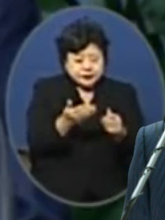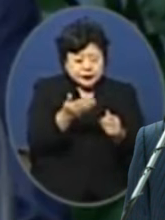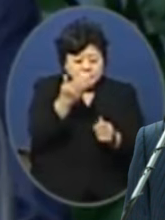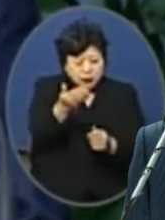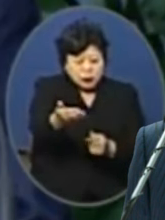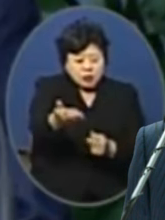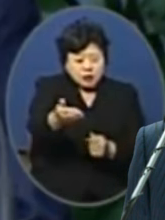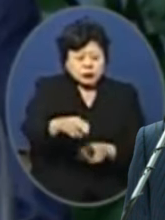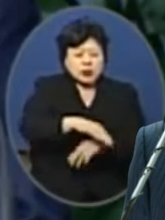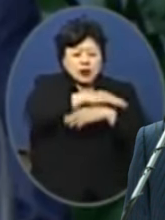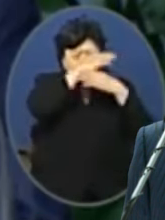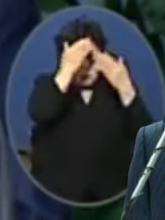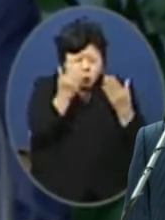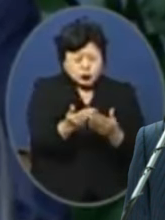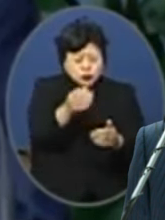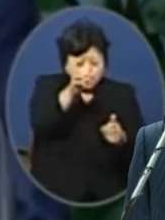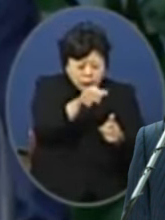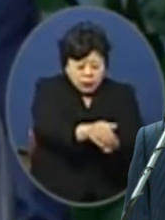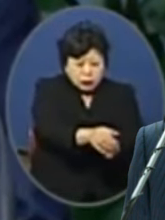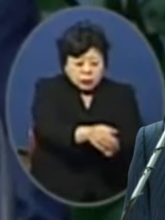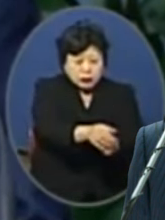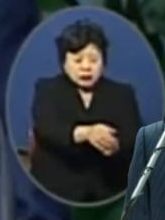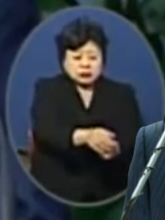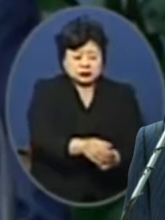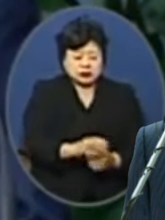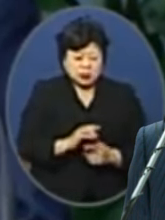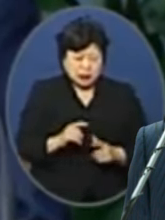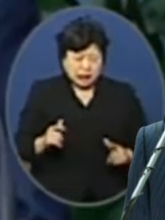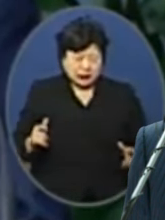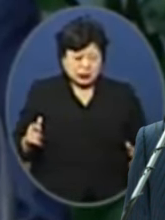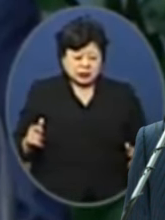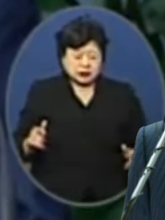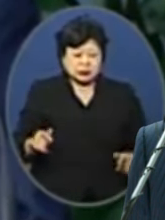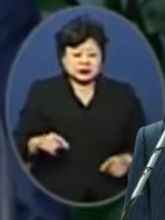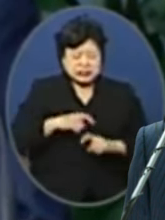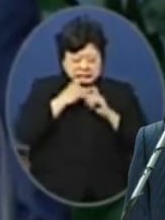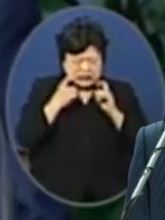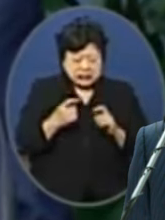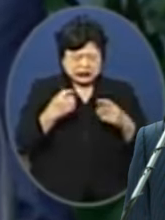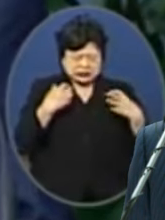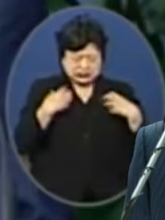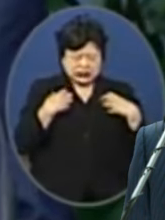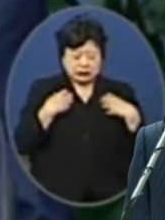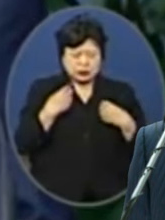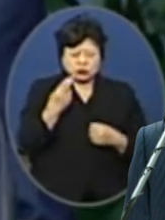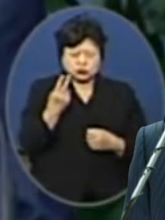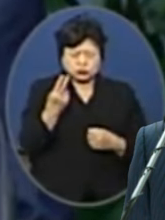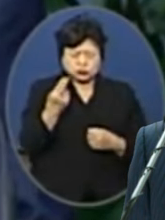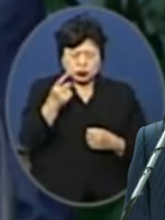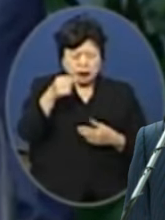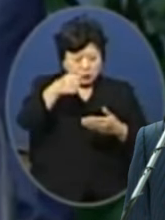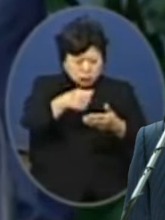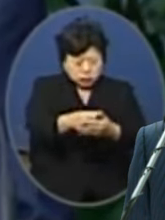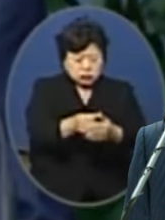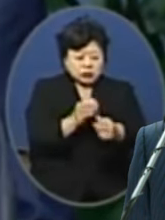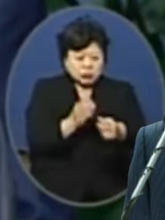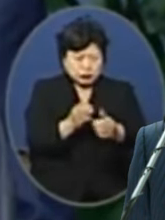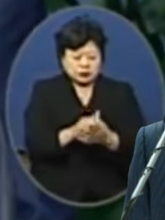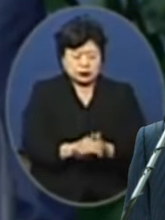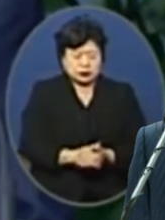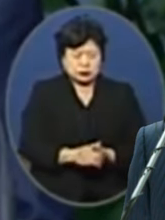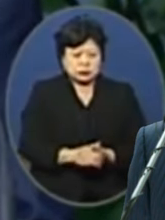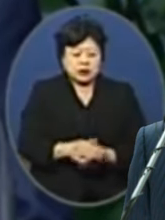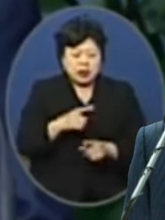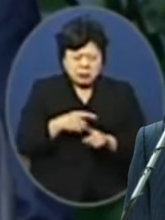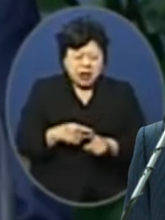여러분이 전체 다 맡기든 안 그러면 전체 여러분이 책임지지 둘 중에 하나를 하기를 원하는 것입니다